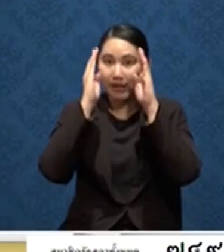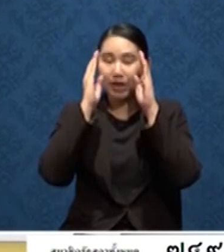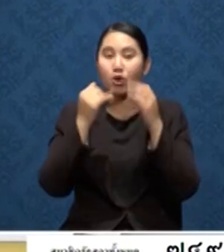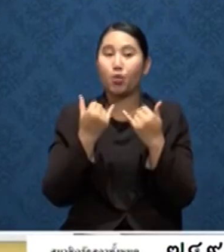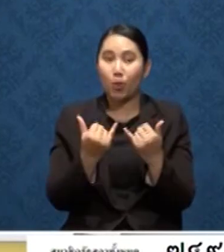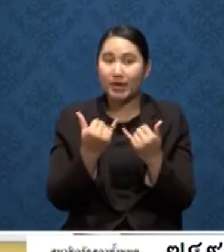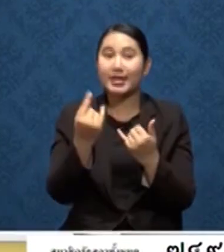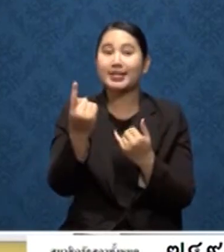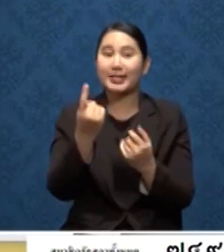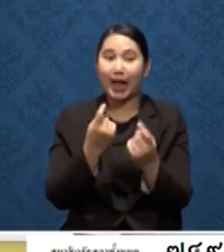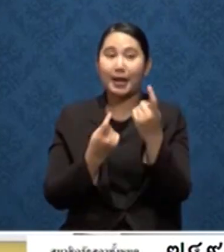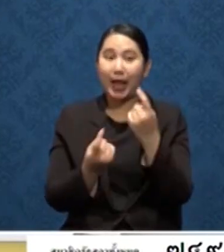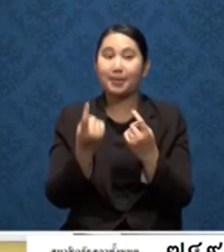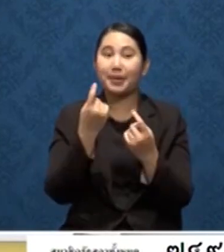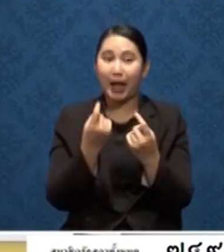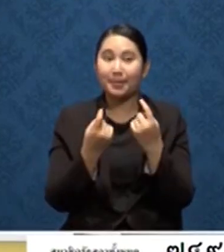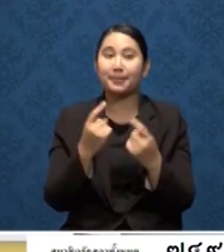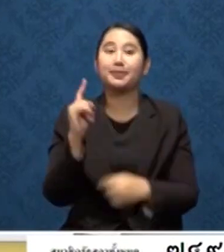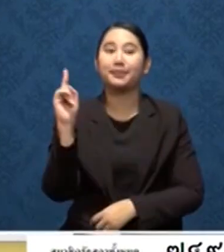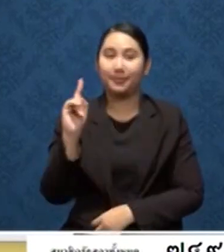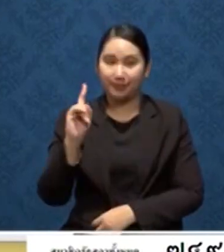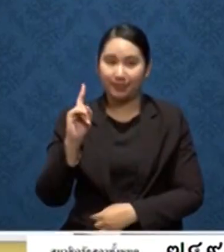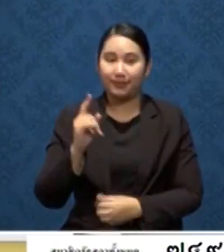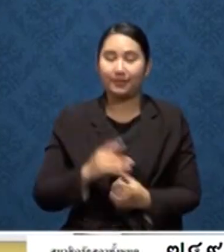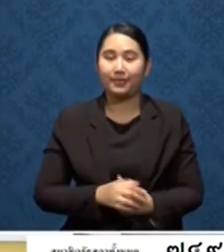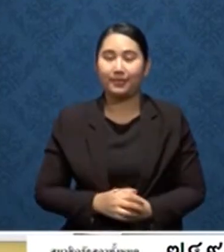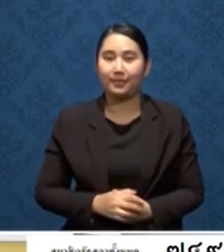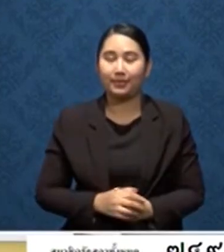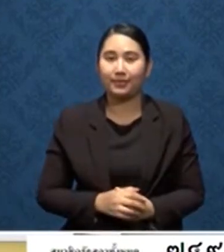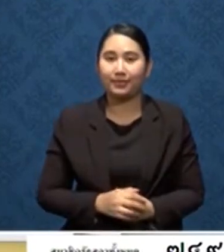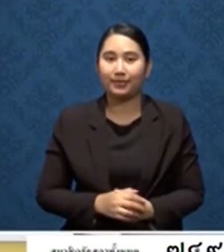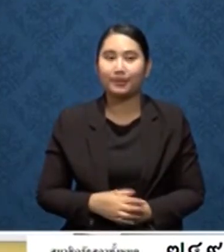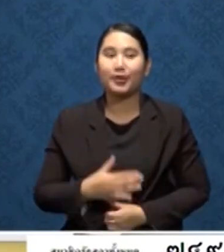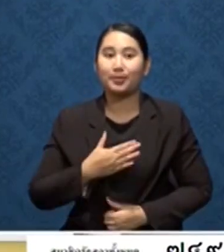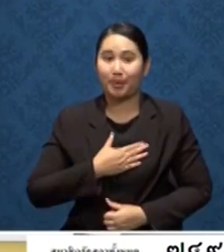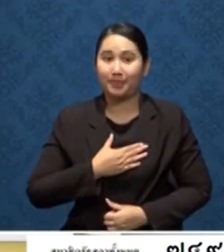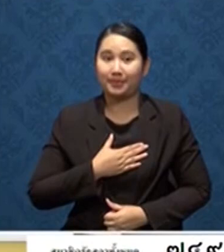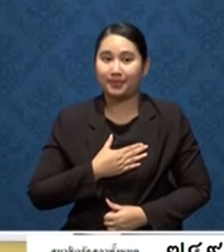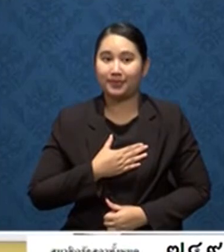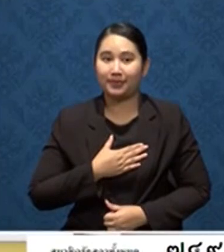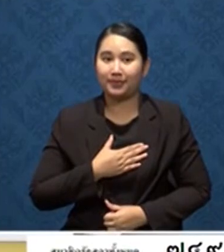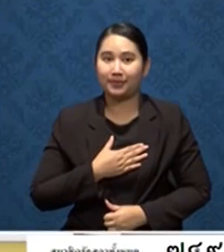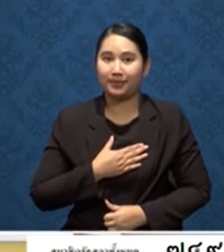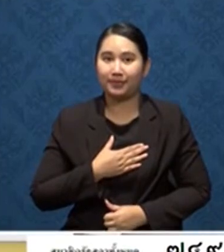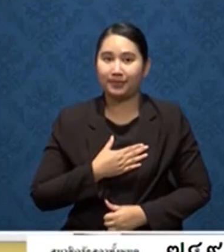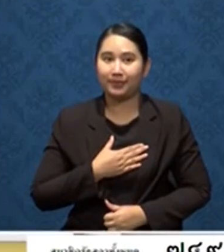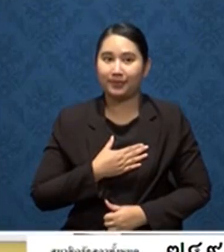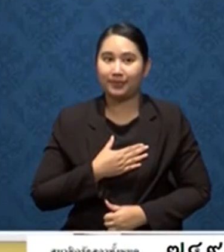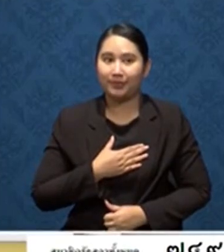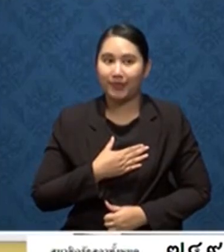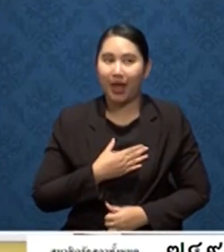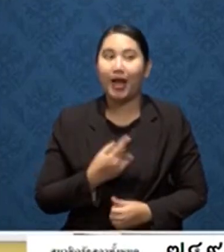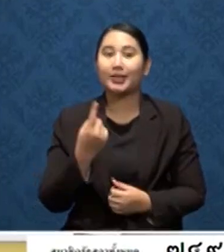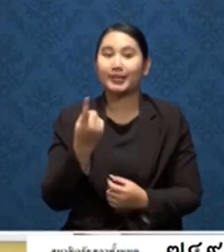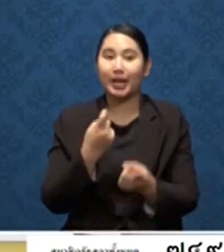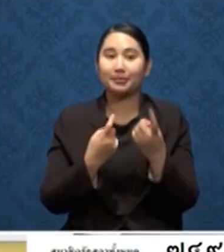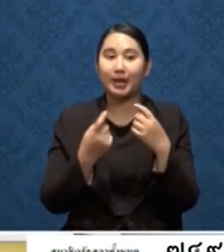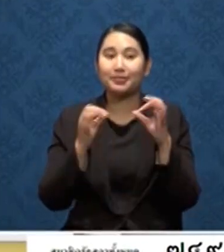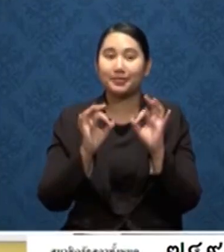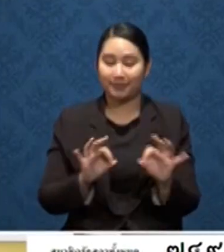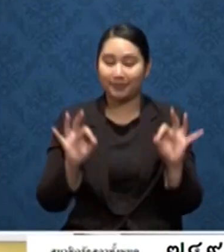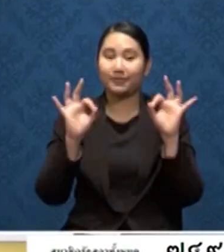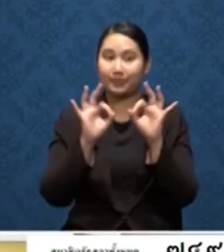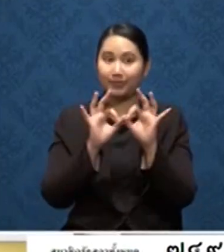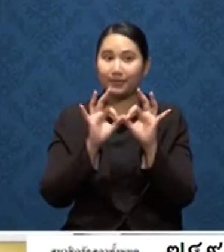ในวันนี้จริงๆแล้วคือคำถามว่าอะไรสำหรับผมแล้วนะครับคำถามที่สำคัญสำหรับสมาชิก